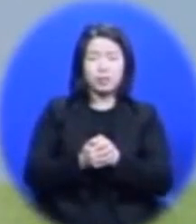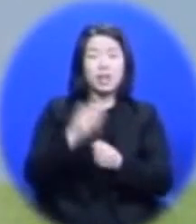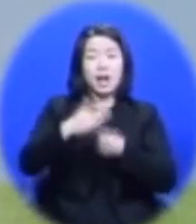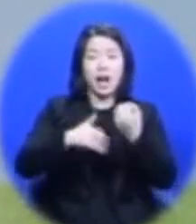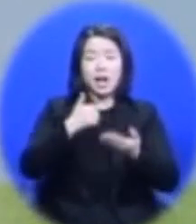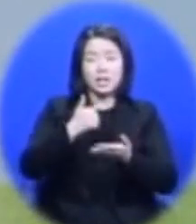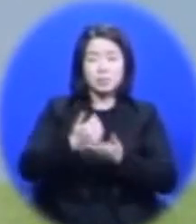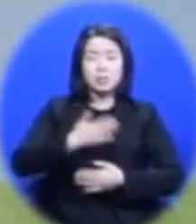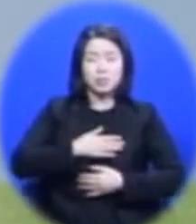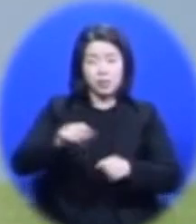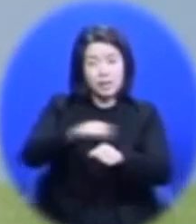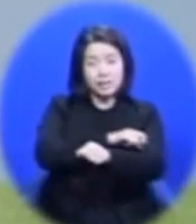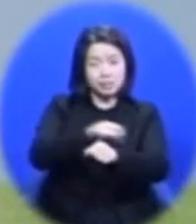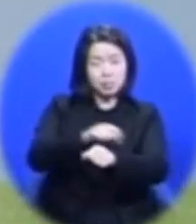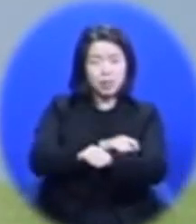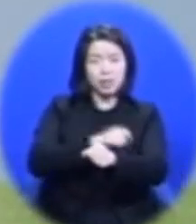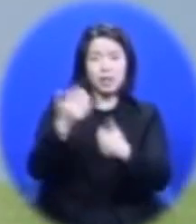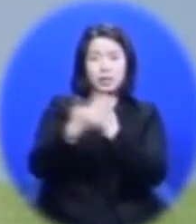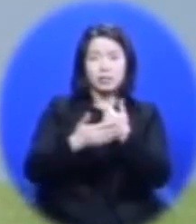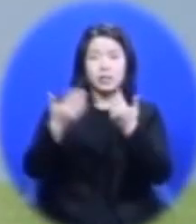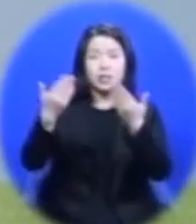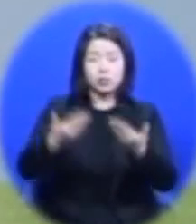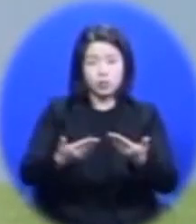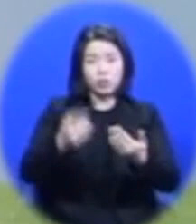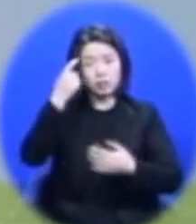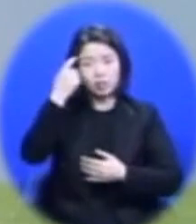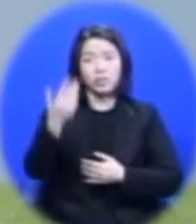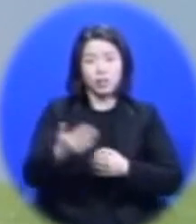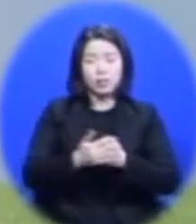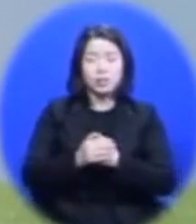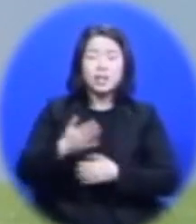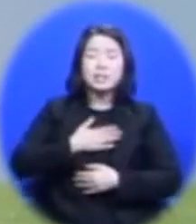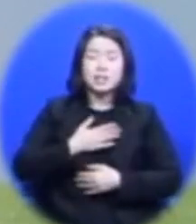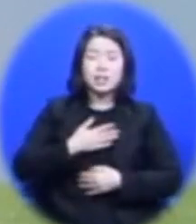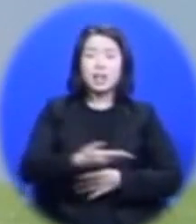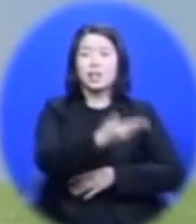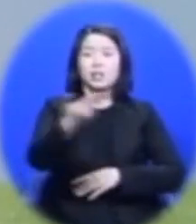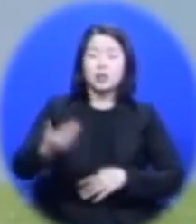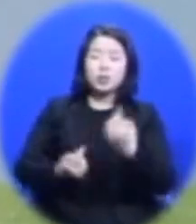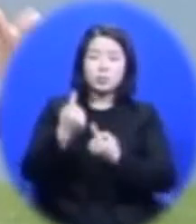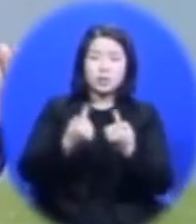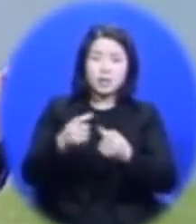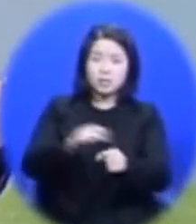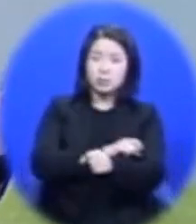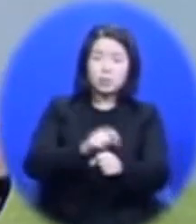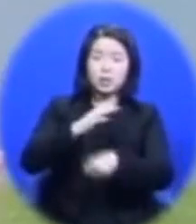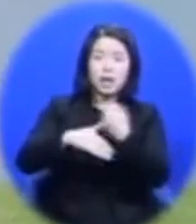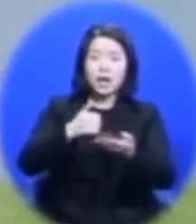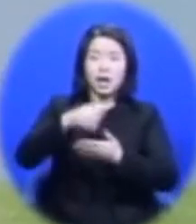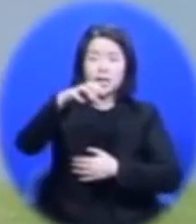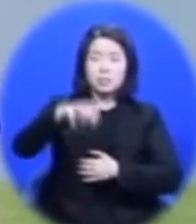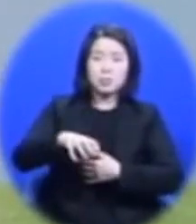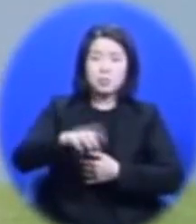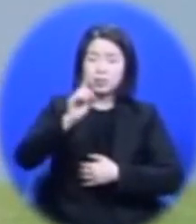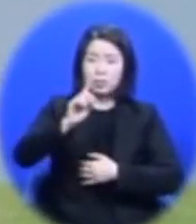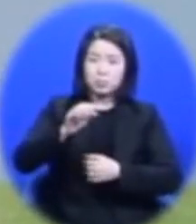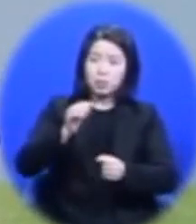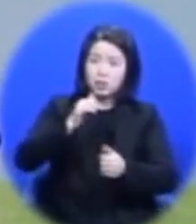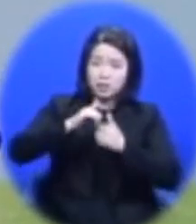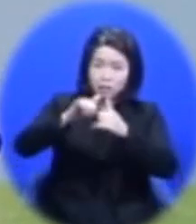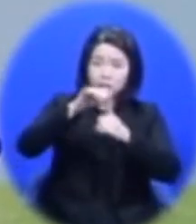하나님이 저를 특별하게 은혜를 주신 건가요? 제가 여러분들보다 뭐 특별하게 하나님 앞에 잘난 게 뭐